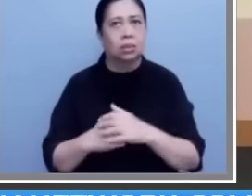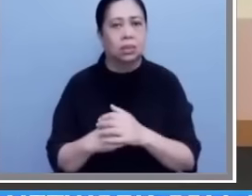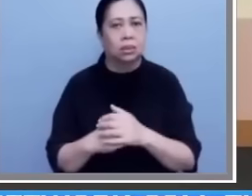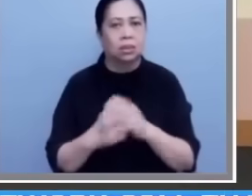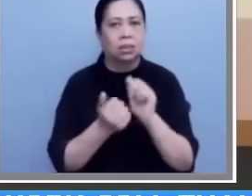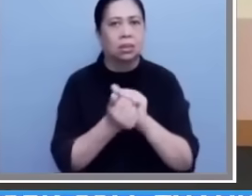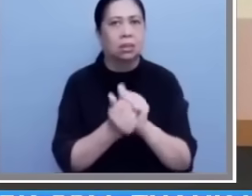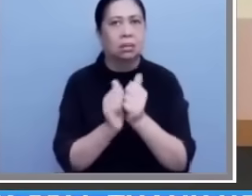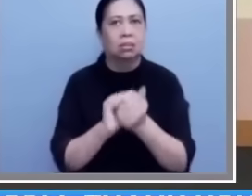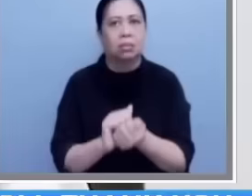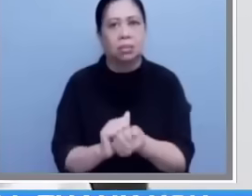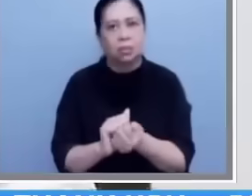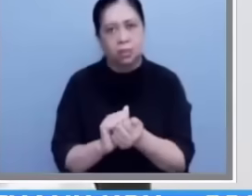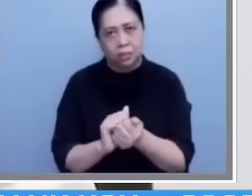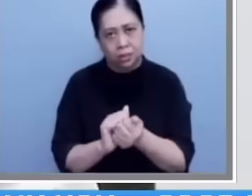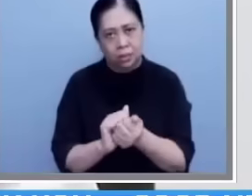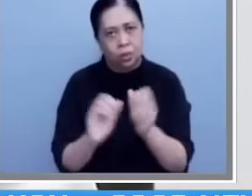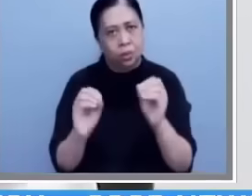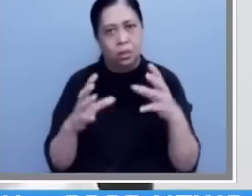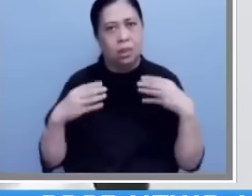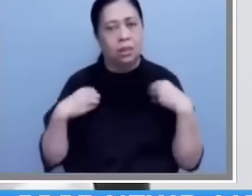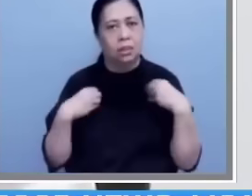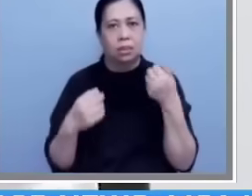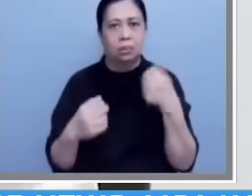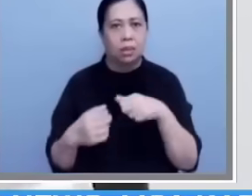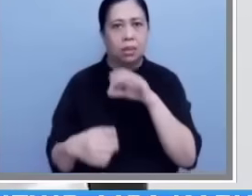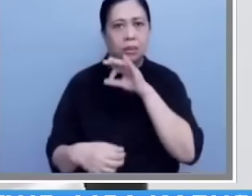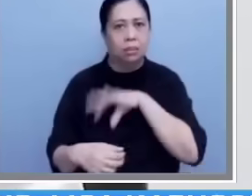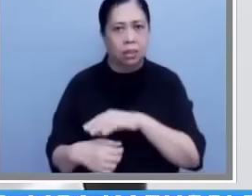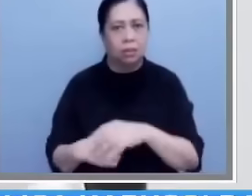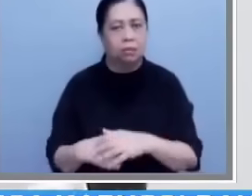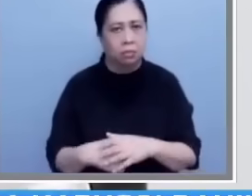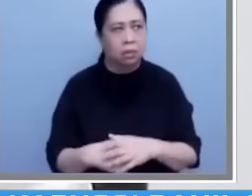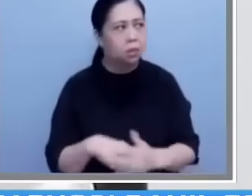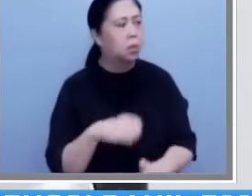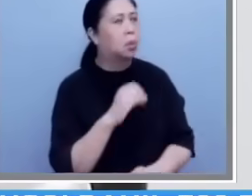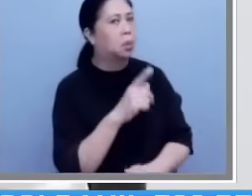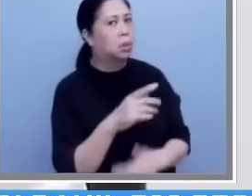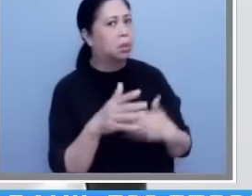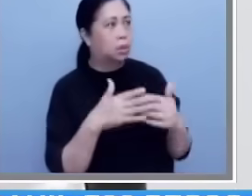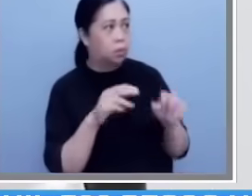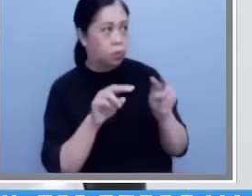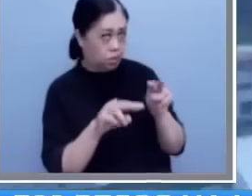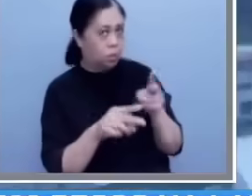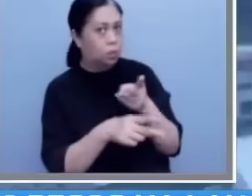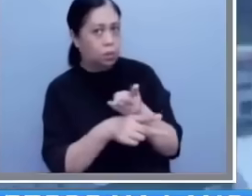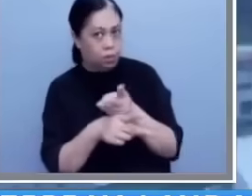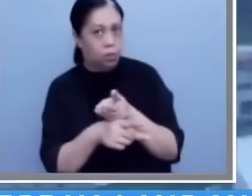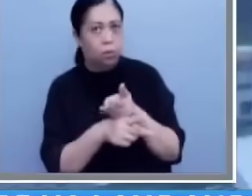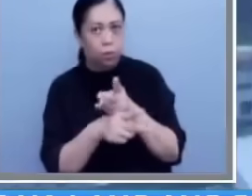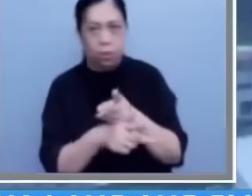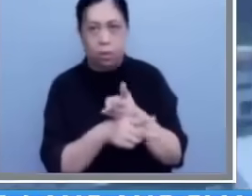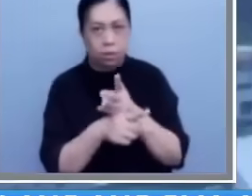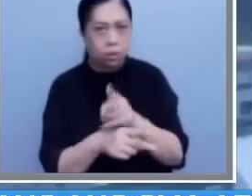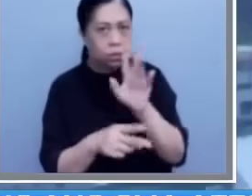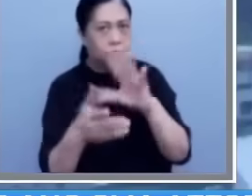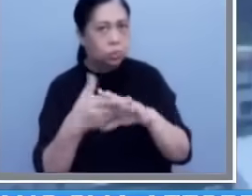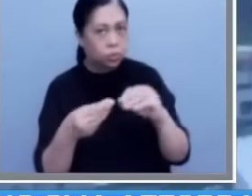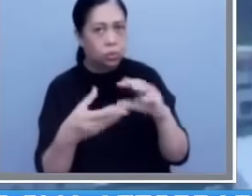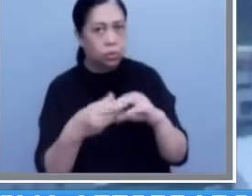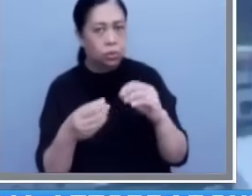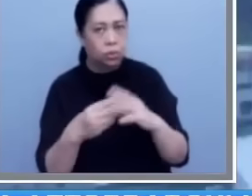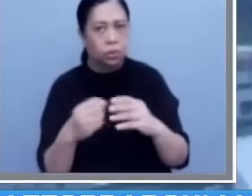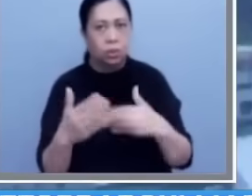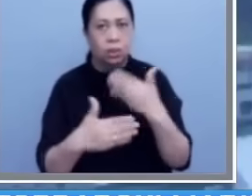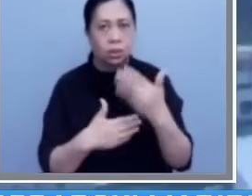po at wala po siyang natanggap na anumang beneficio po. Okay. Anyway, babantayan po natin itong story nito. Samantala, simula na po